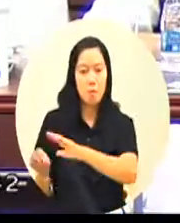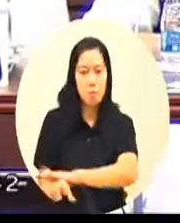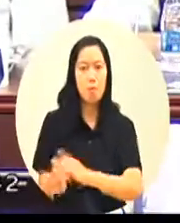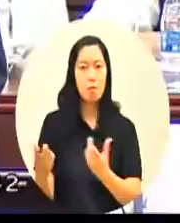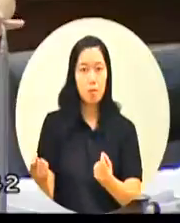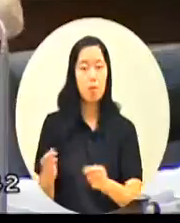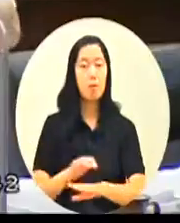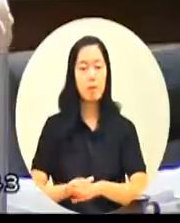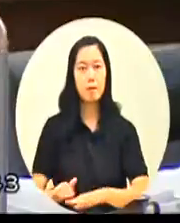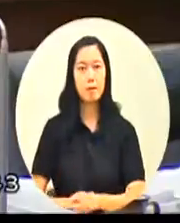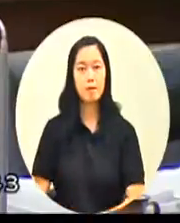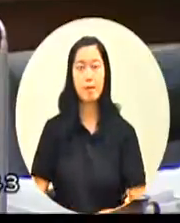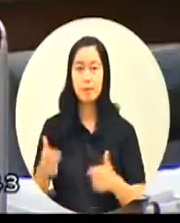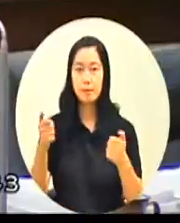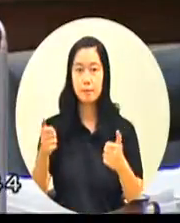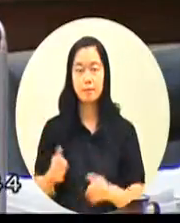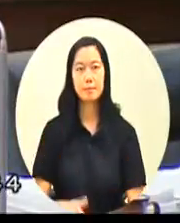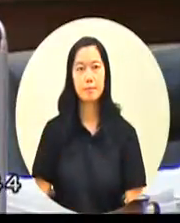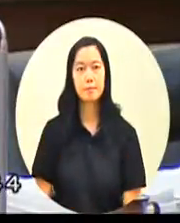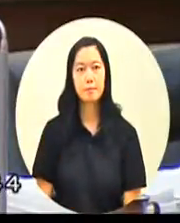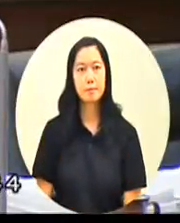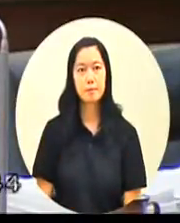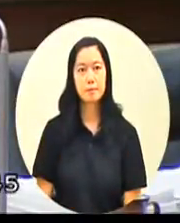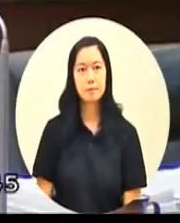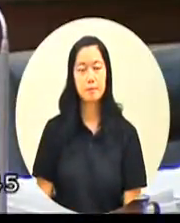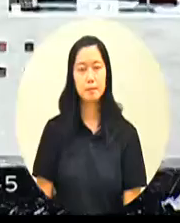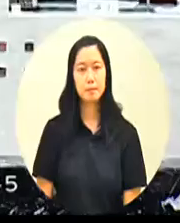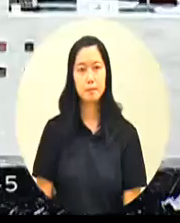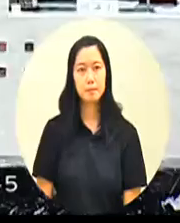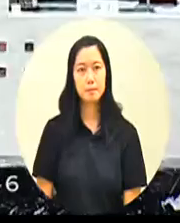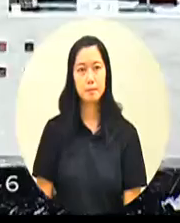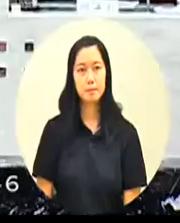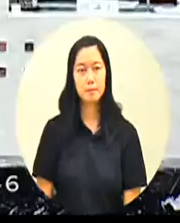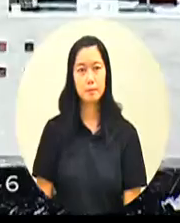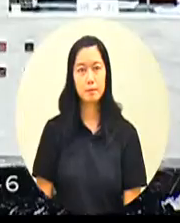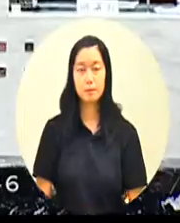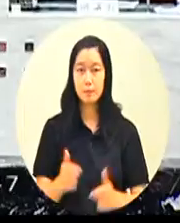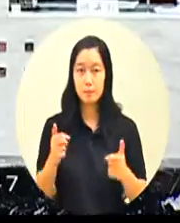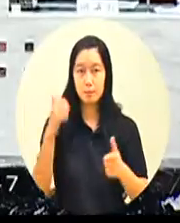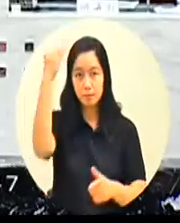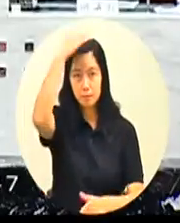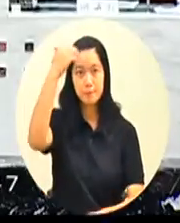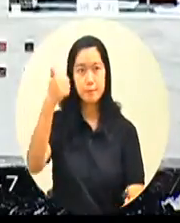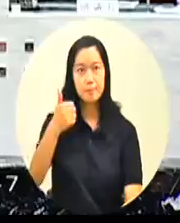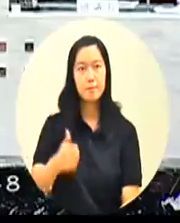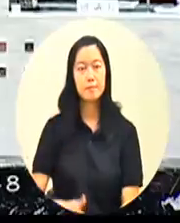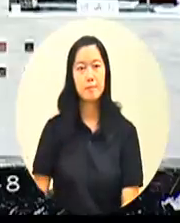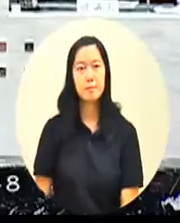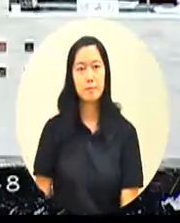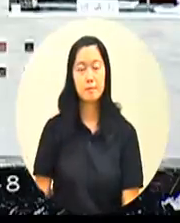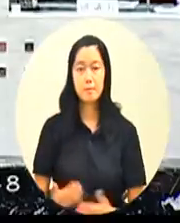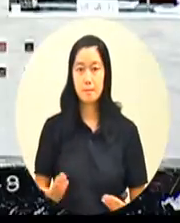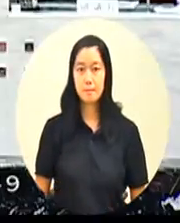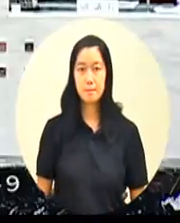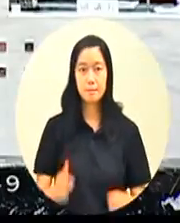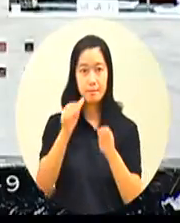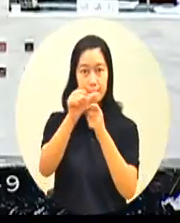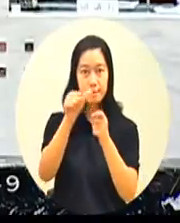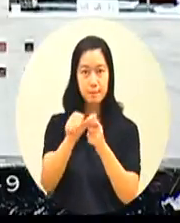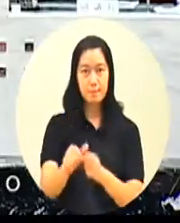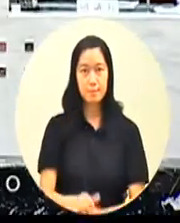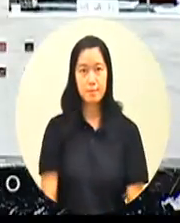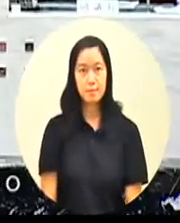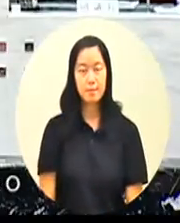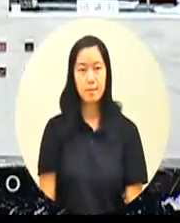置。 OK， 好，好，谢谢局长哈，主席我问到这里，谢谢。 好，谢谢曾光峰议员的咨询，我们先休息五分钟。